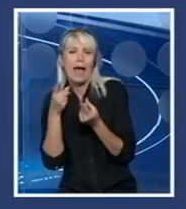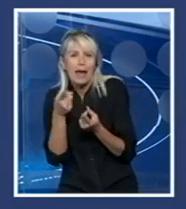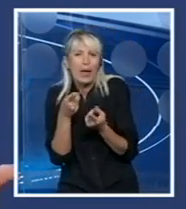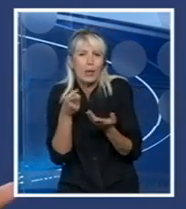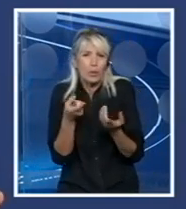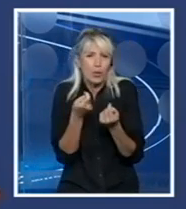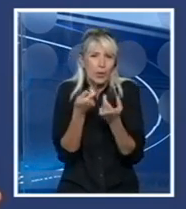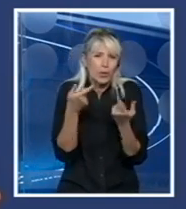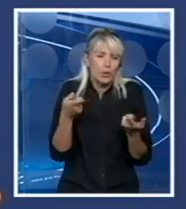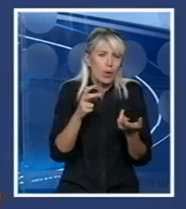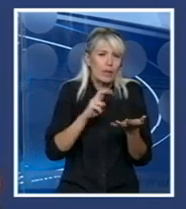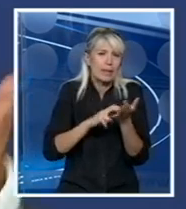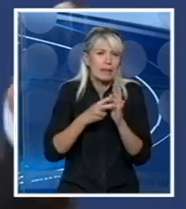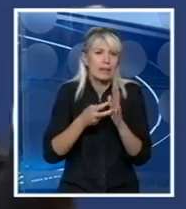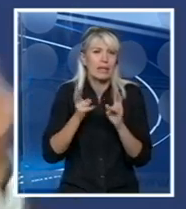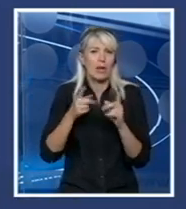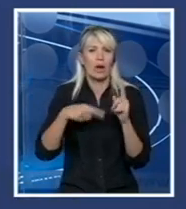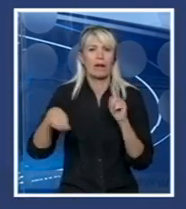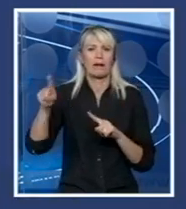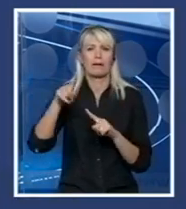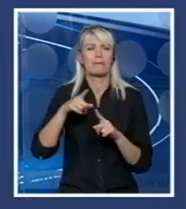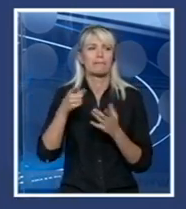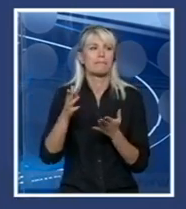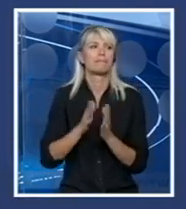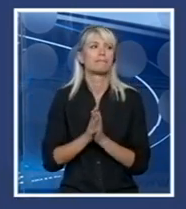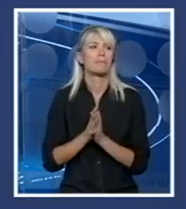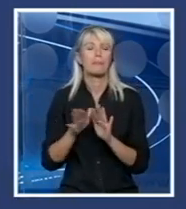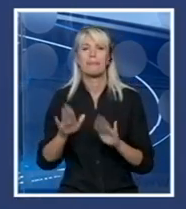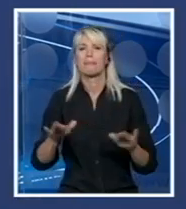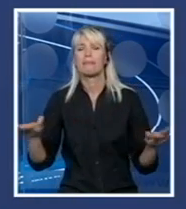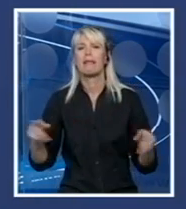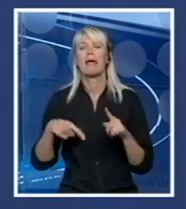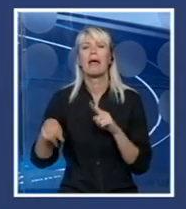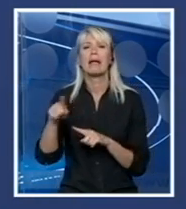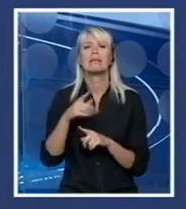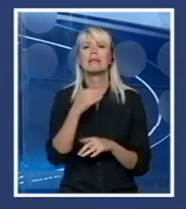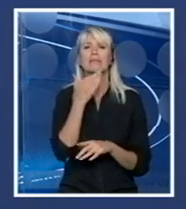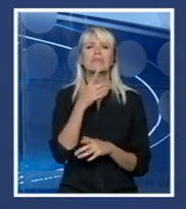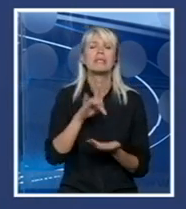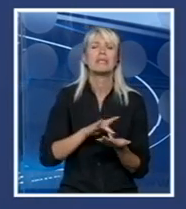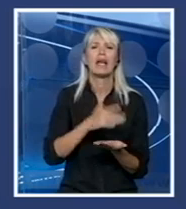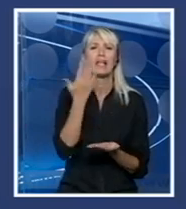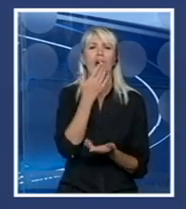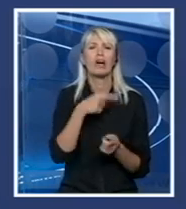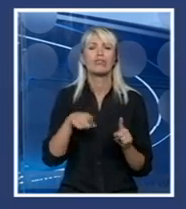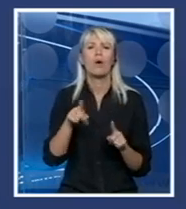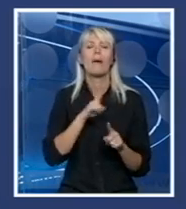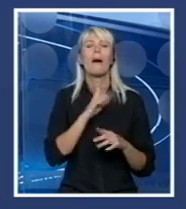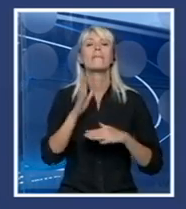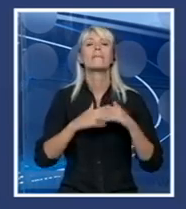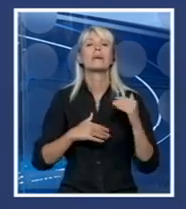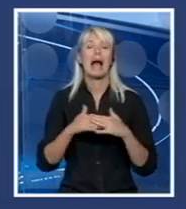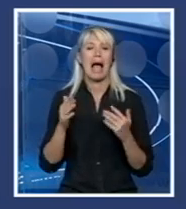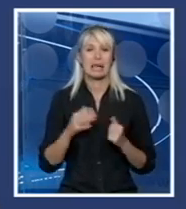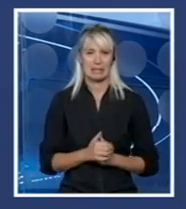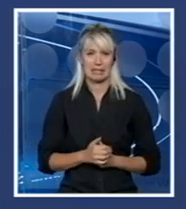znači ova tehnologija nastave to diktira, govori. Za vašu informaciju, recimo, deca bilo kog profila srednje stručne škole imaju praktični deo. Znači,